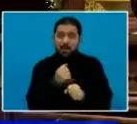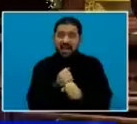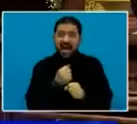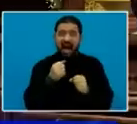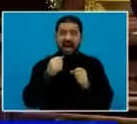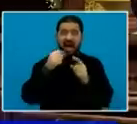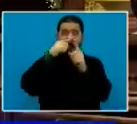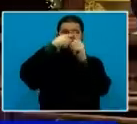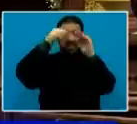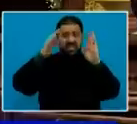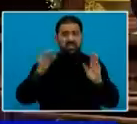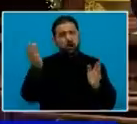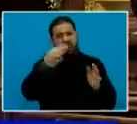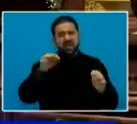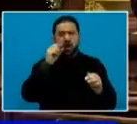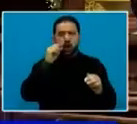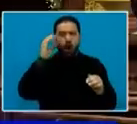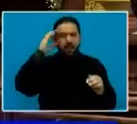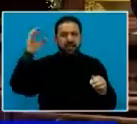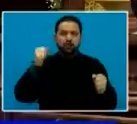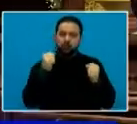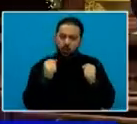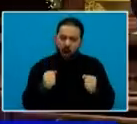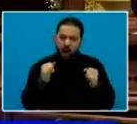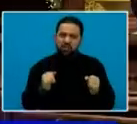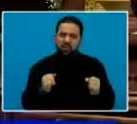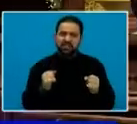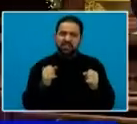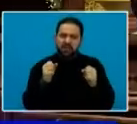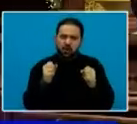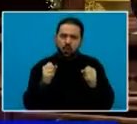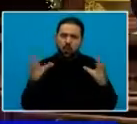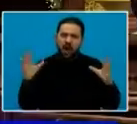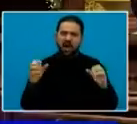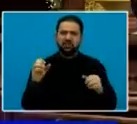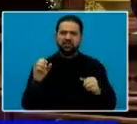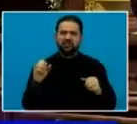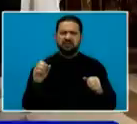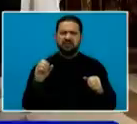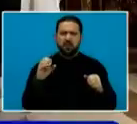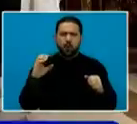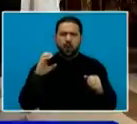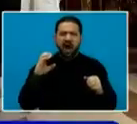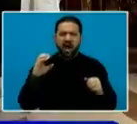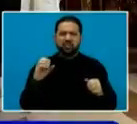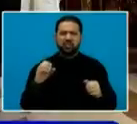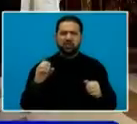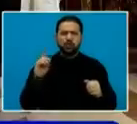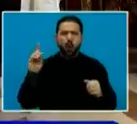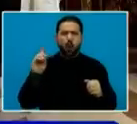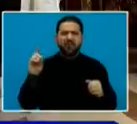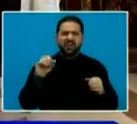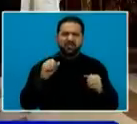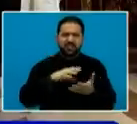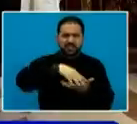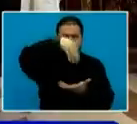a fiecăruia personală cu acest curaj, din nou vă întreb, care curaj este cel duhovnicesc, cel potrivit, în